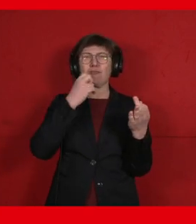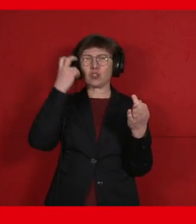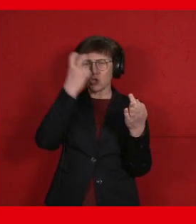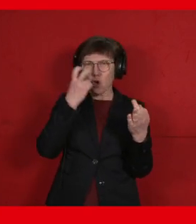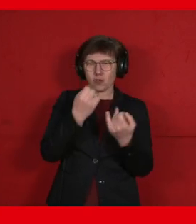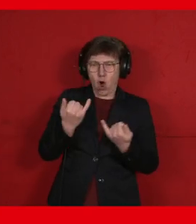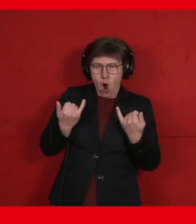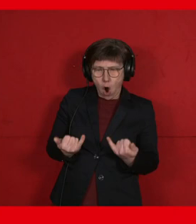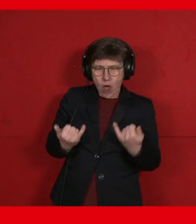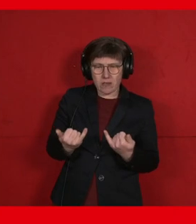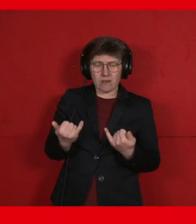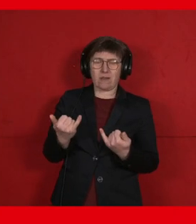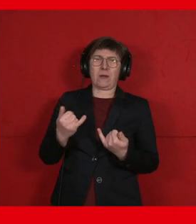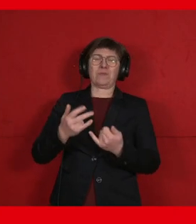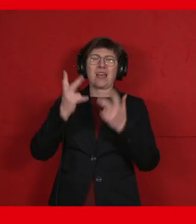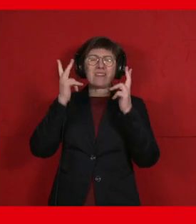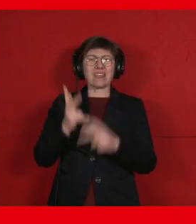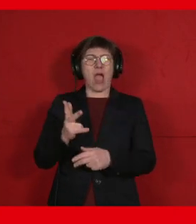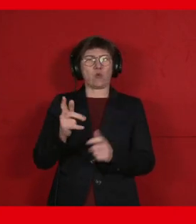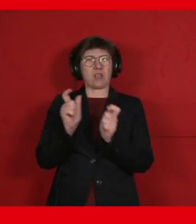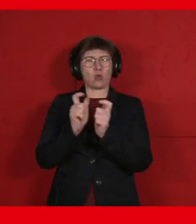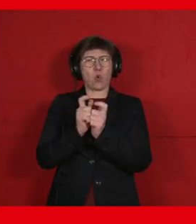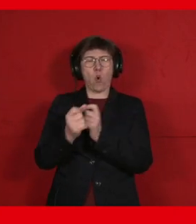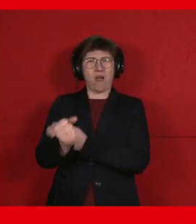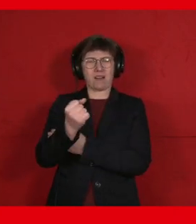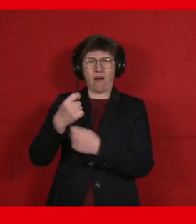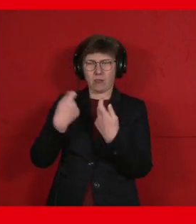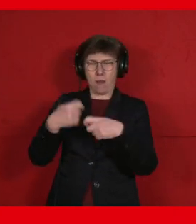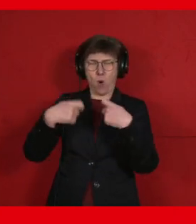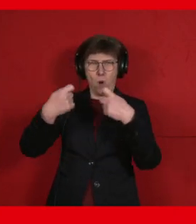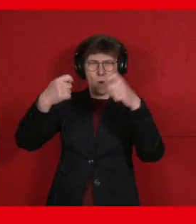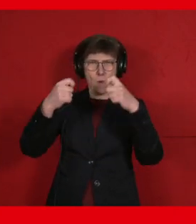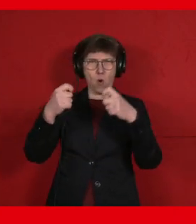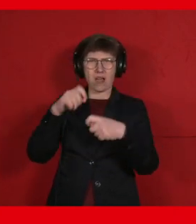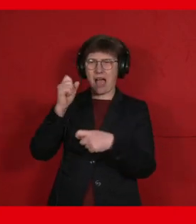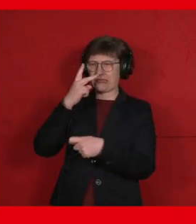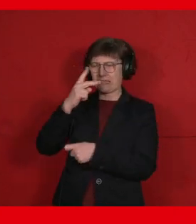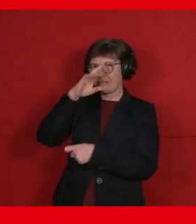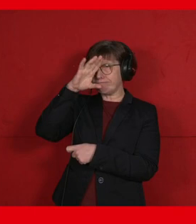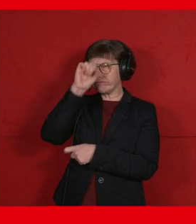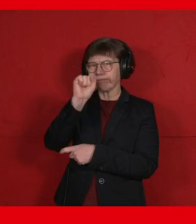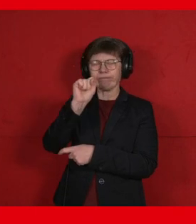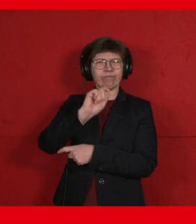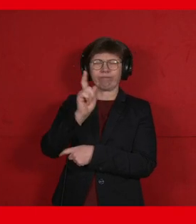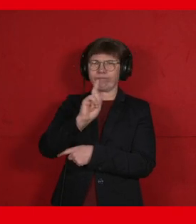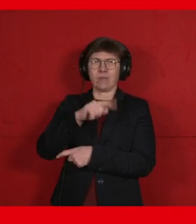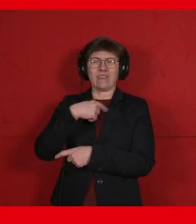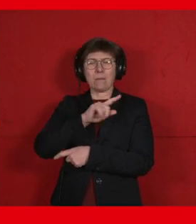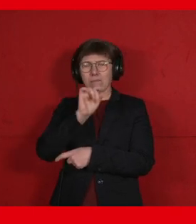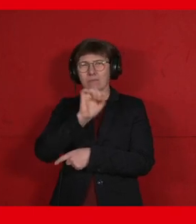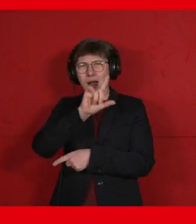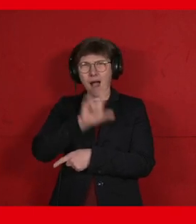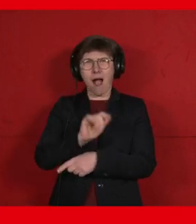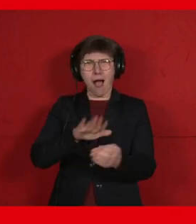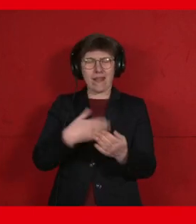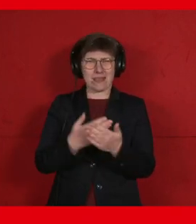dass die, die heute noch 300 Kohlekraftwerke bauen, irgendwann erkennen sollten, dass wir was Günstigeres